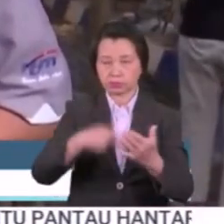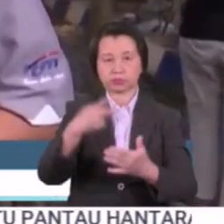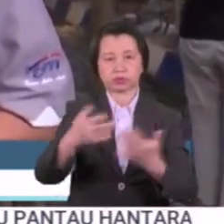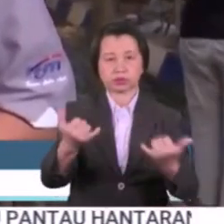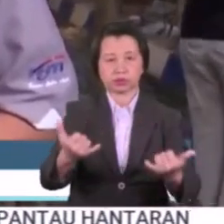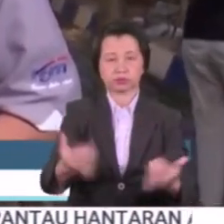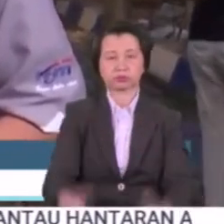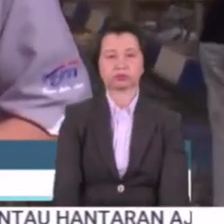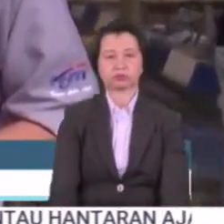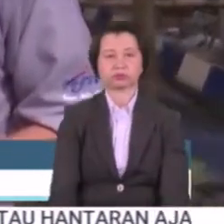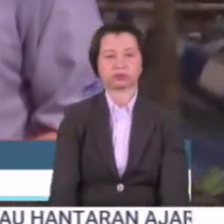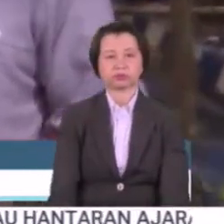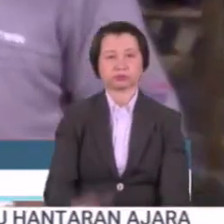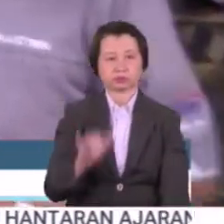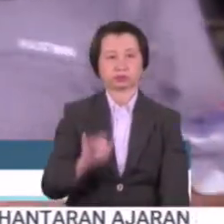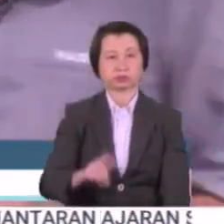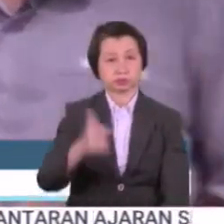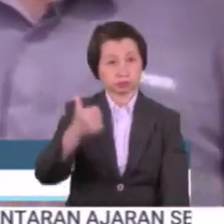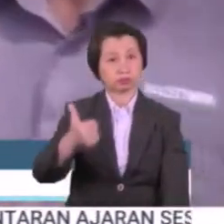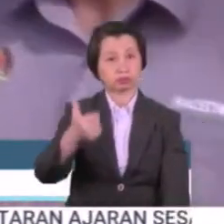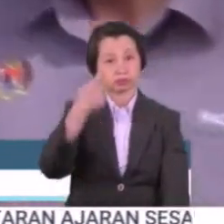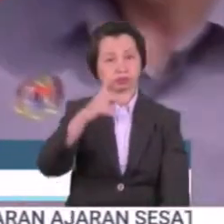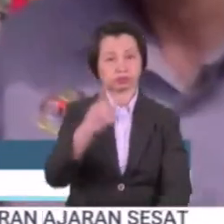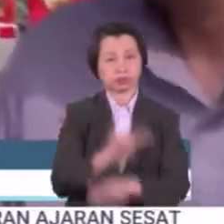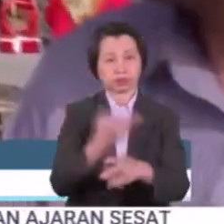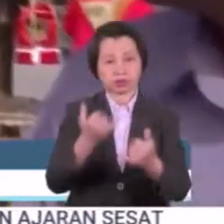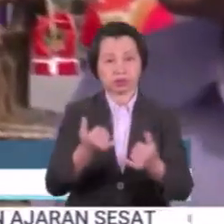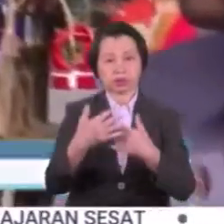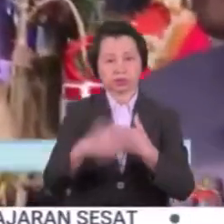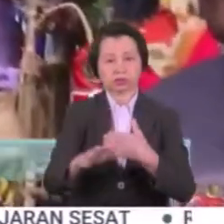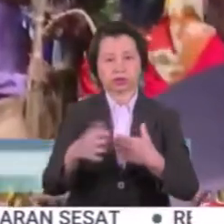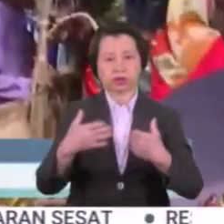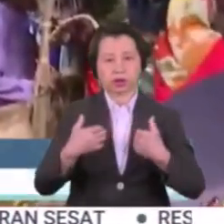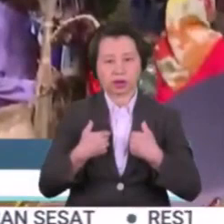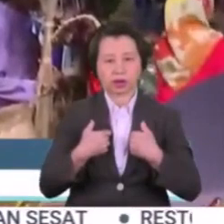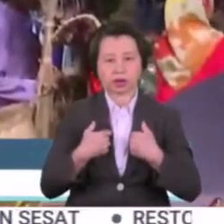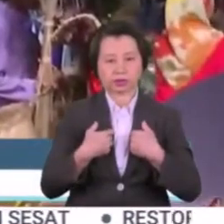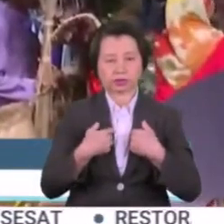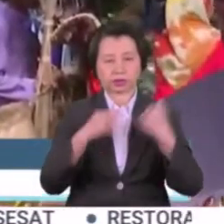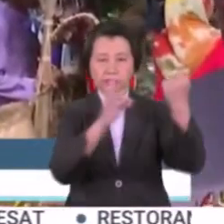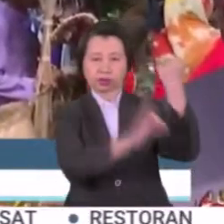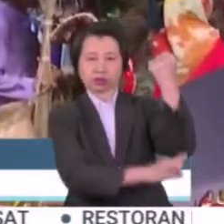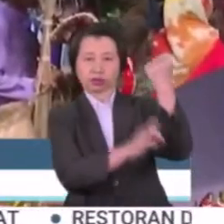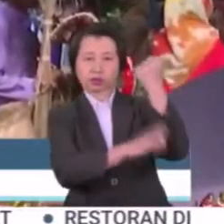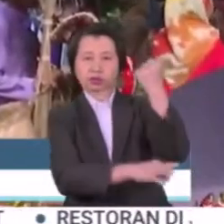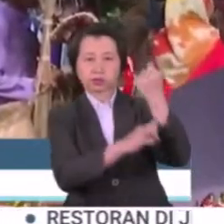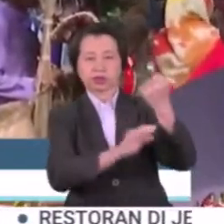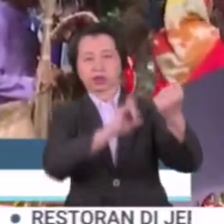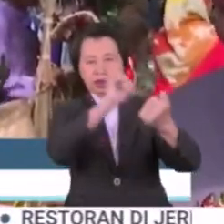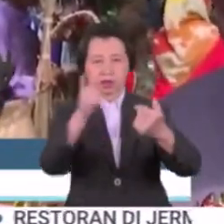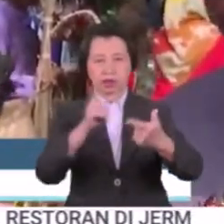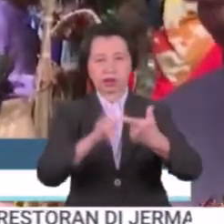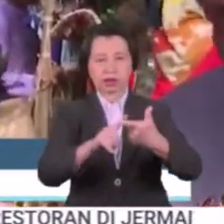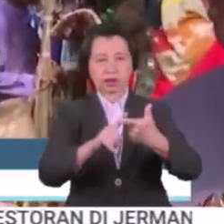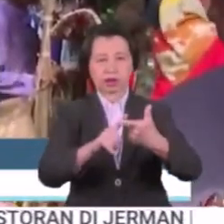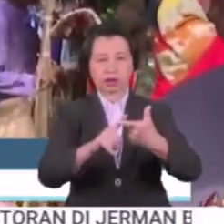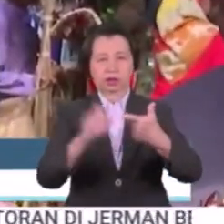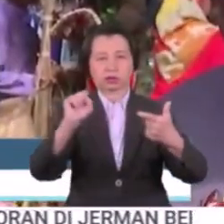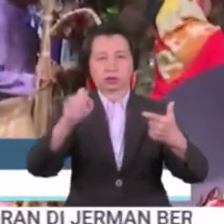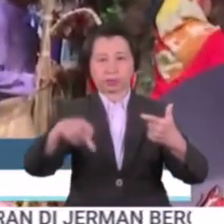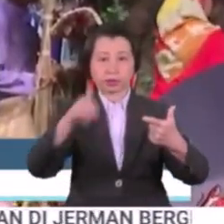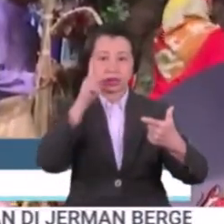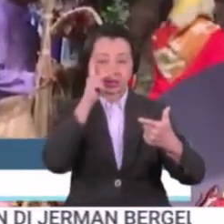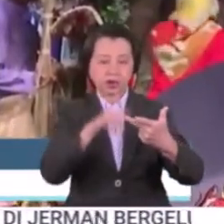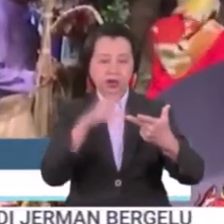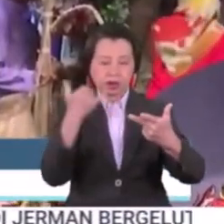program kali ini oke eee yang menarik ya untuk kali ini selepas kita mengadakan Di Negeri 9 ah kemudian kita adakan di scan petani